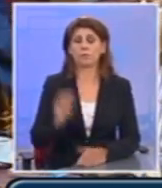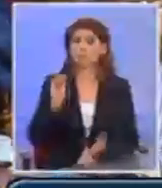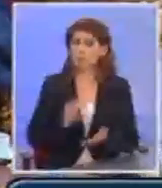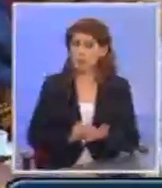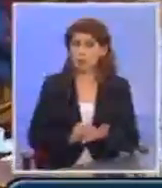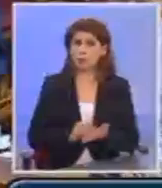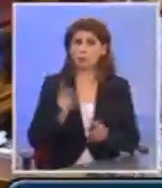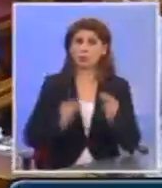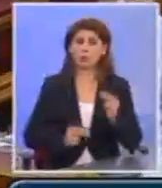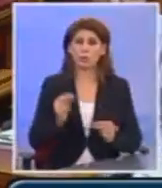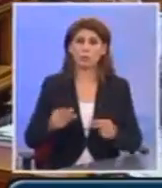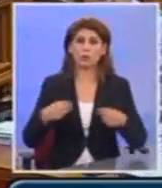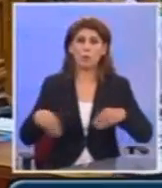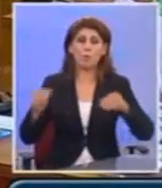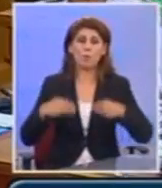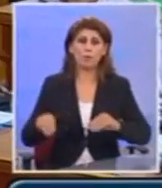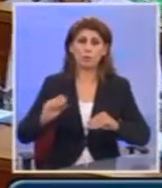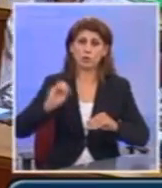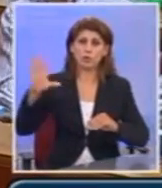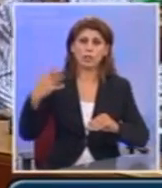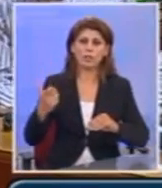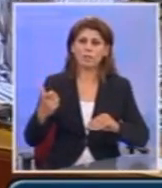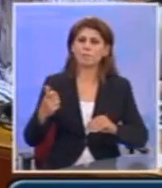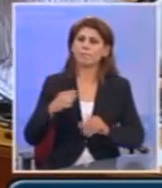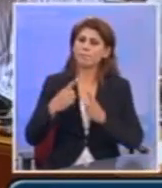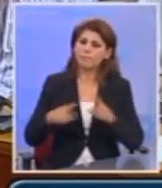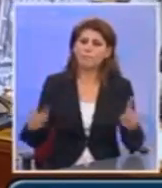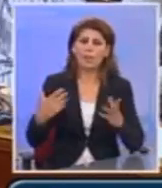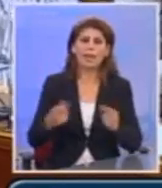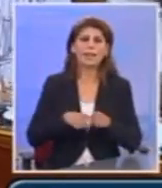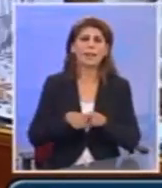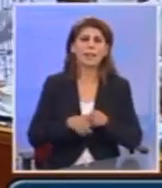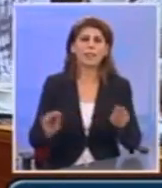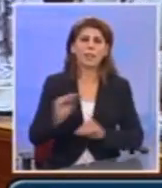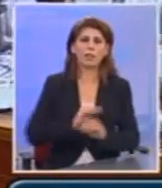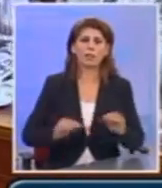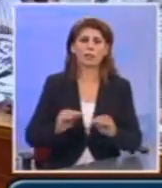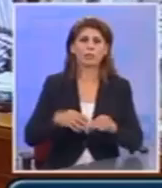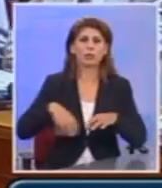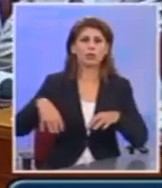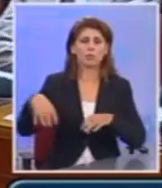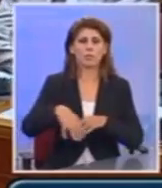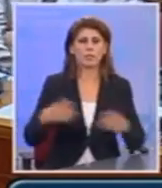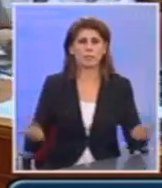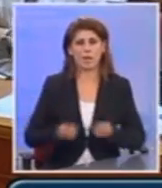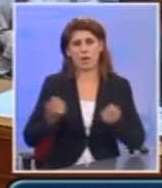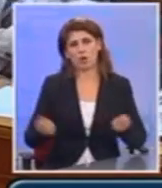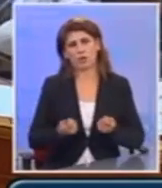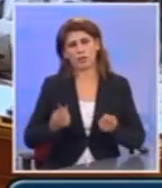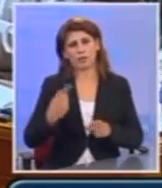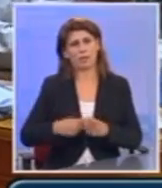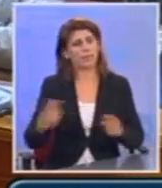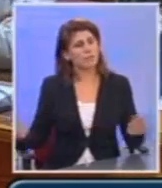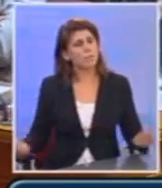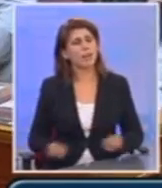το πρόβλημα των εξαγωγών είναι διαρθρωτικό έχει να κάνει με διαρθρωτικές πλευρές της παραγωγής της χώρας και της παραγωγικότητας της